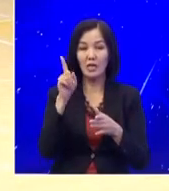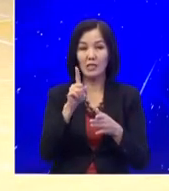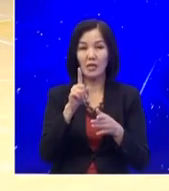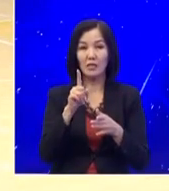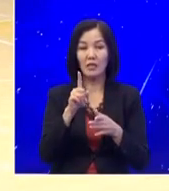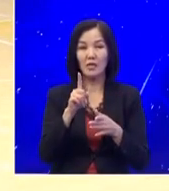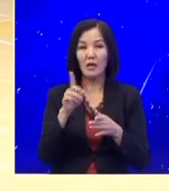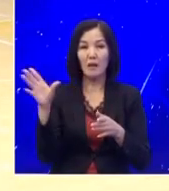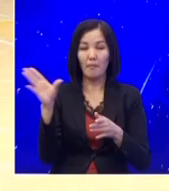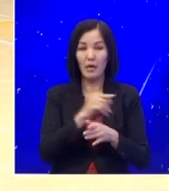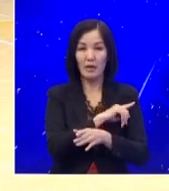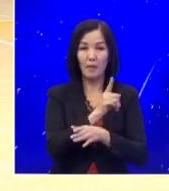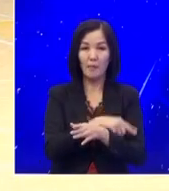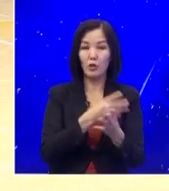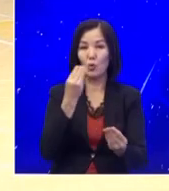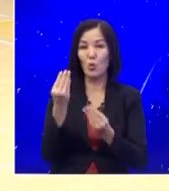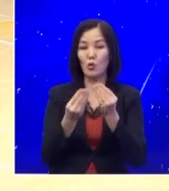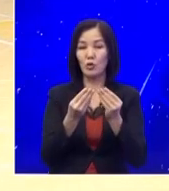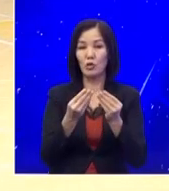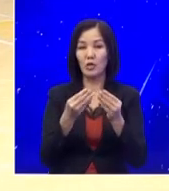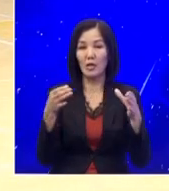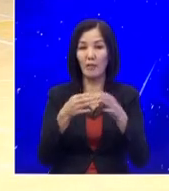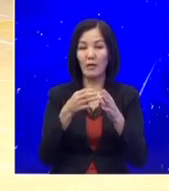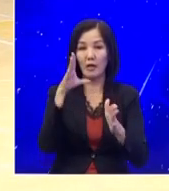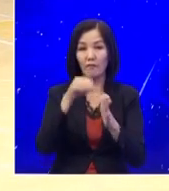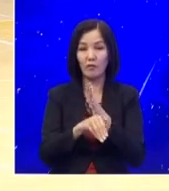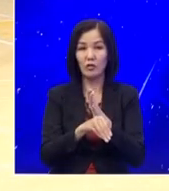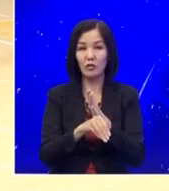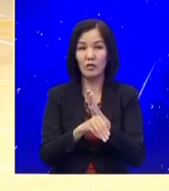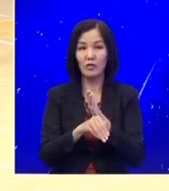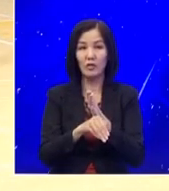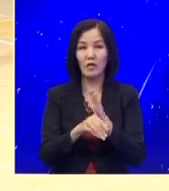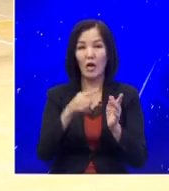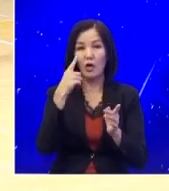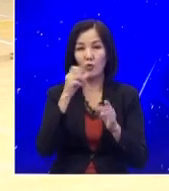жақсы көрсетіп, осындай командаға ілінді десек те болады.